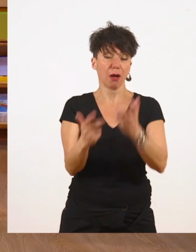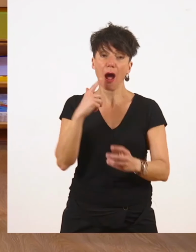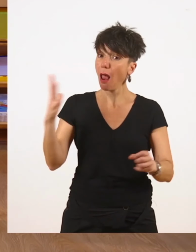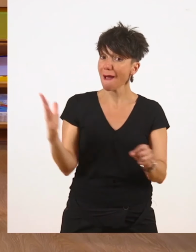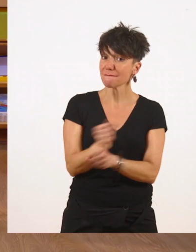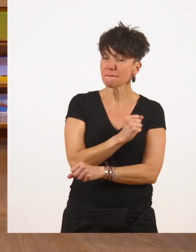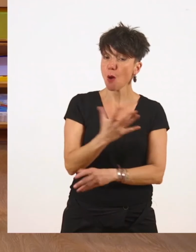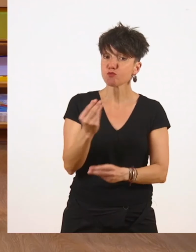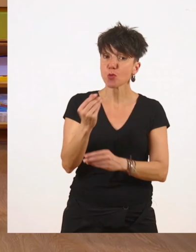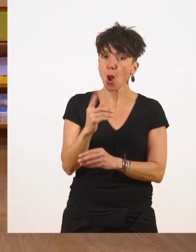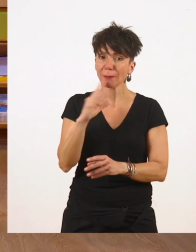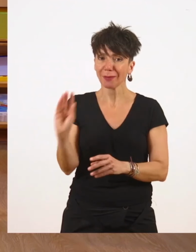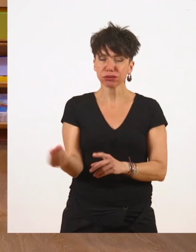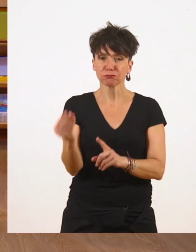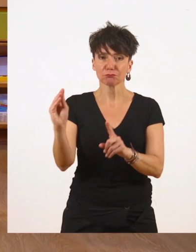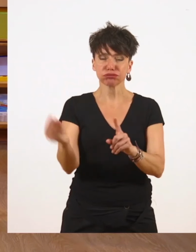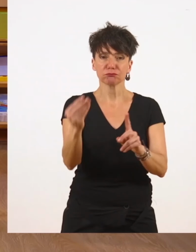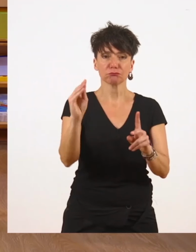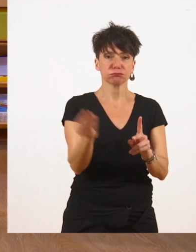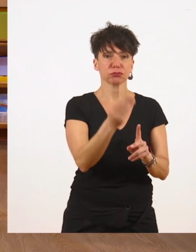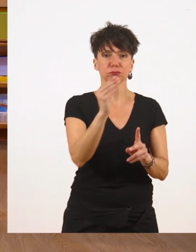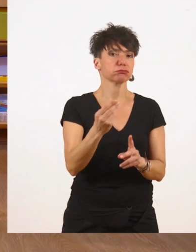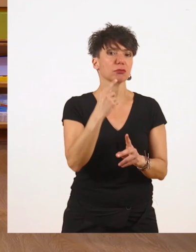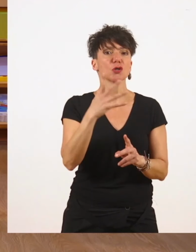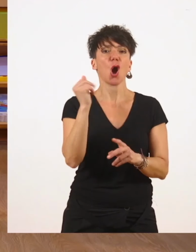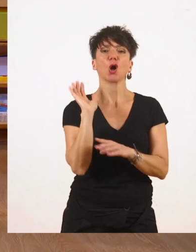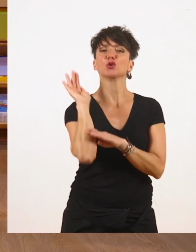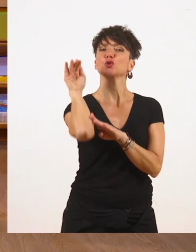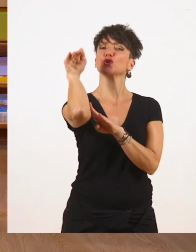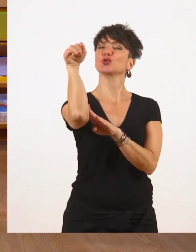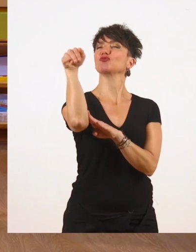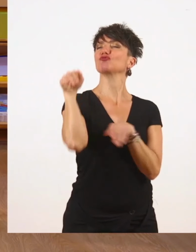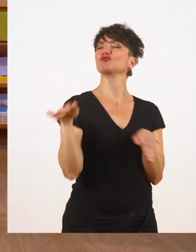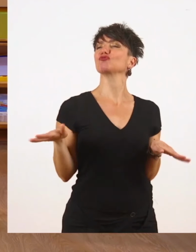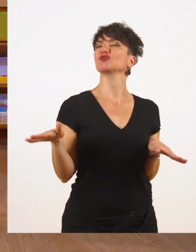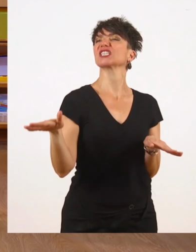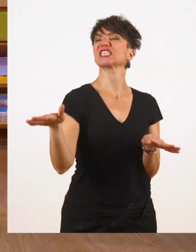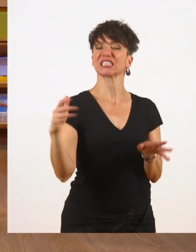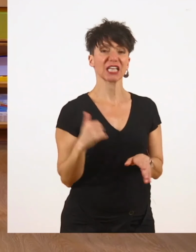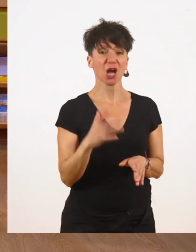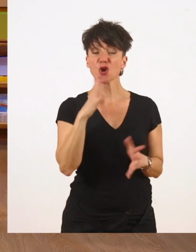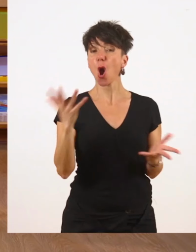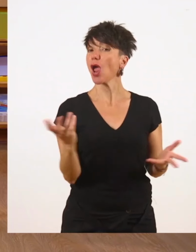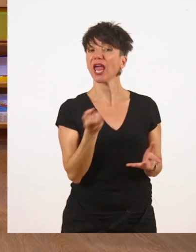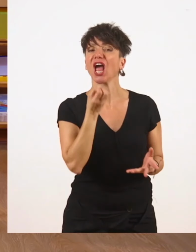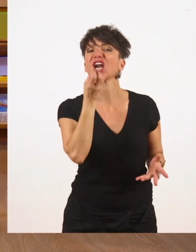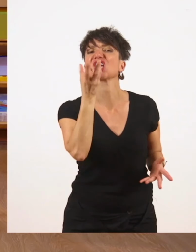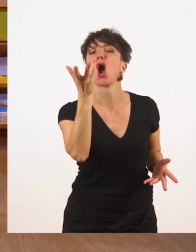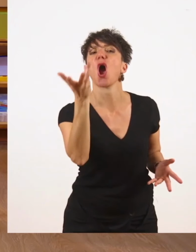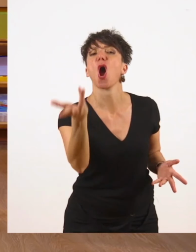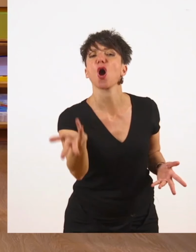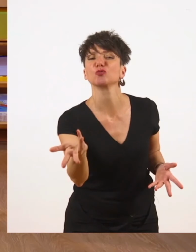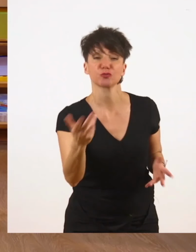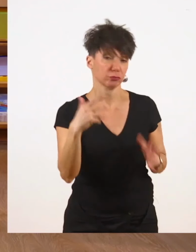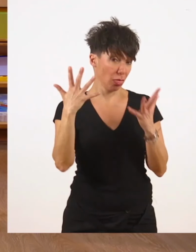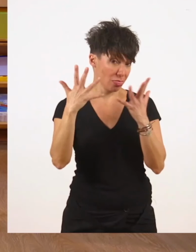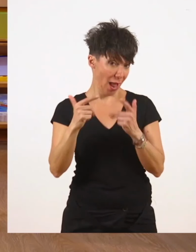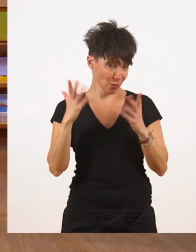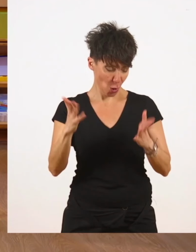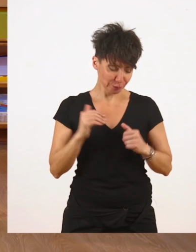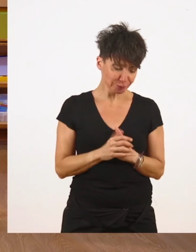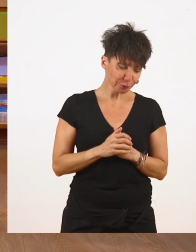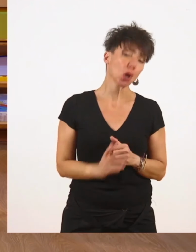που εμφανίστηκαν κι άλλα θέατρα, όπως ήταν το Swan, ο Κίκνος ή The Rose, το Ρόδο. Πρέπει να σας πω ότι